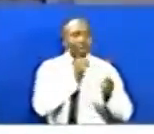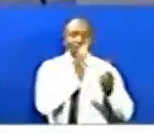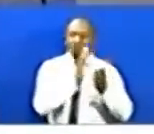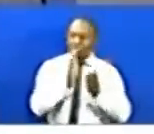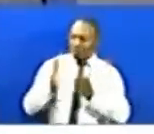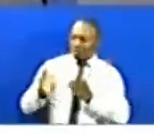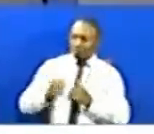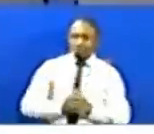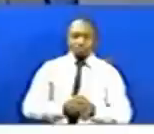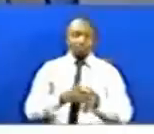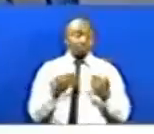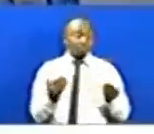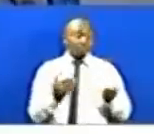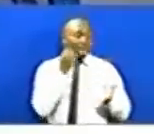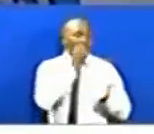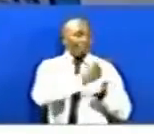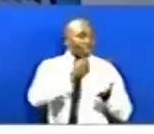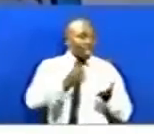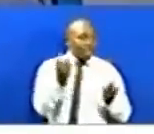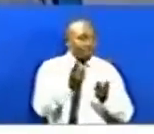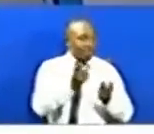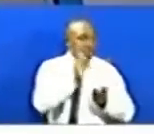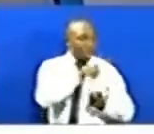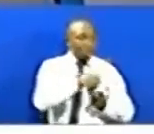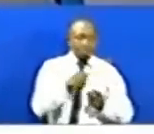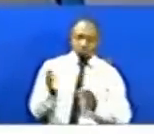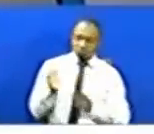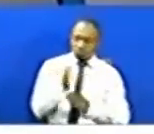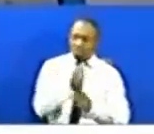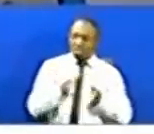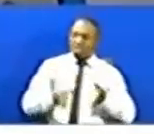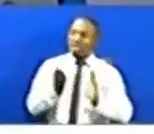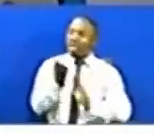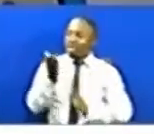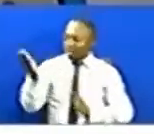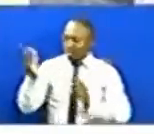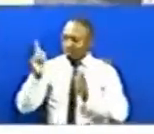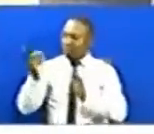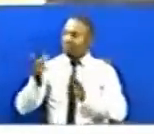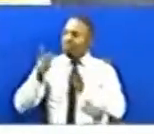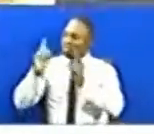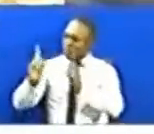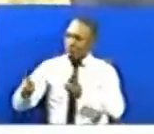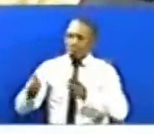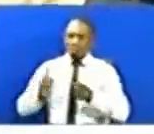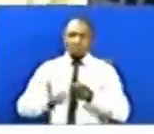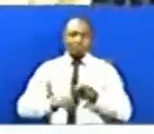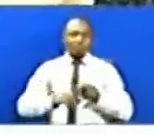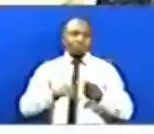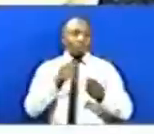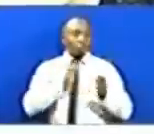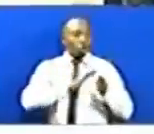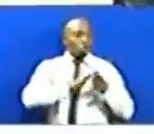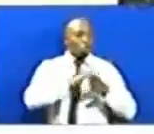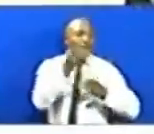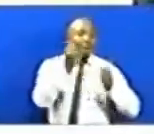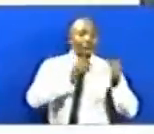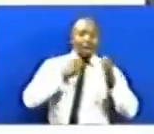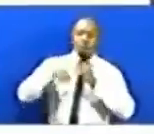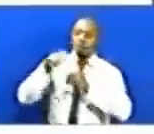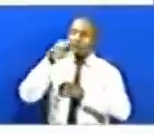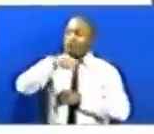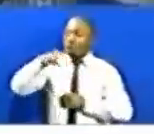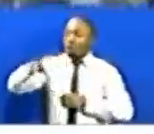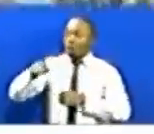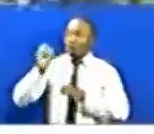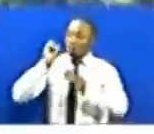kile. Mbali na njia ya posta, kulikuwa na aina nyingine za kutuma au kupokea barua. Tunatumia kwenye magari kwenda